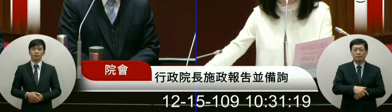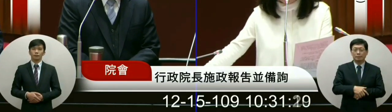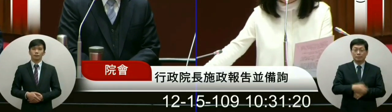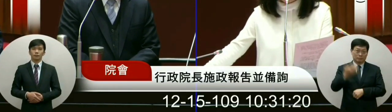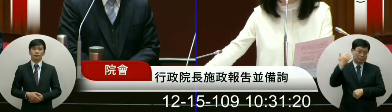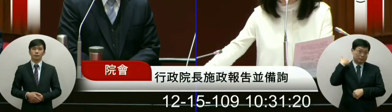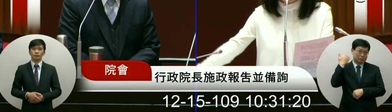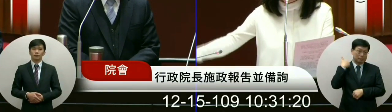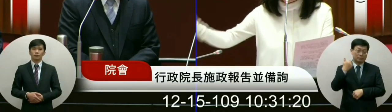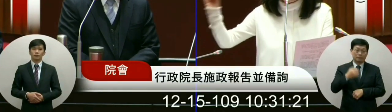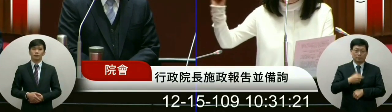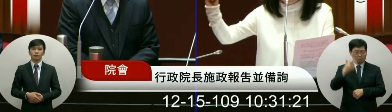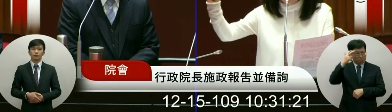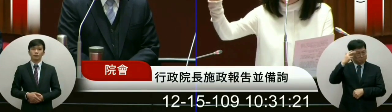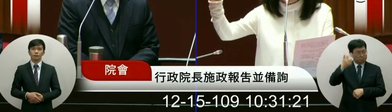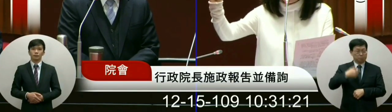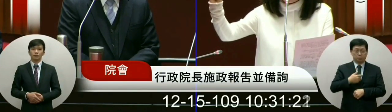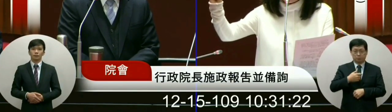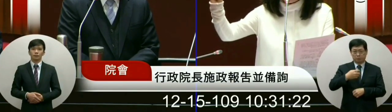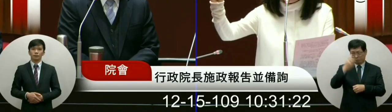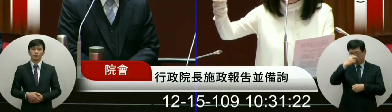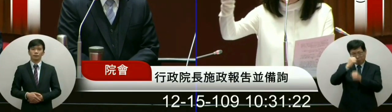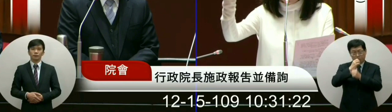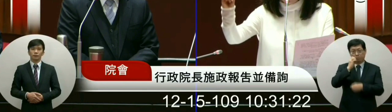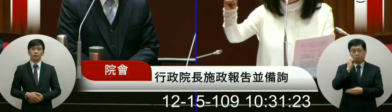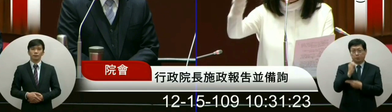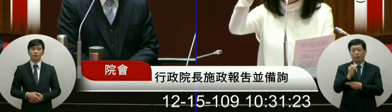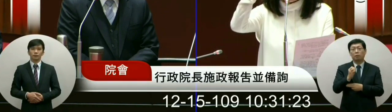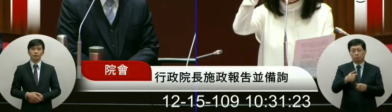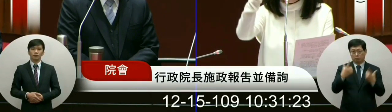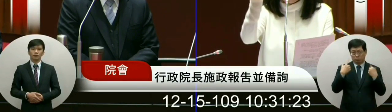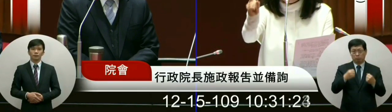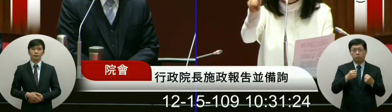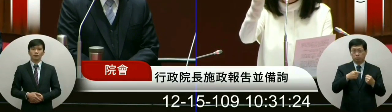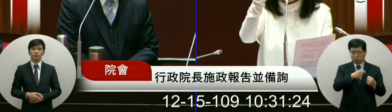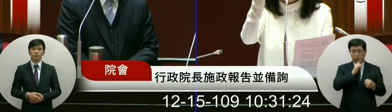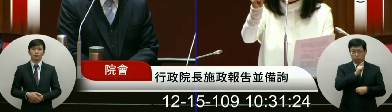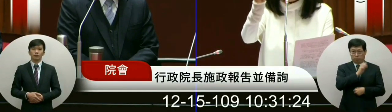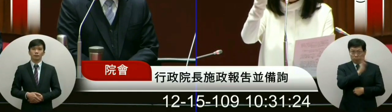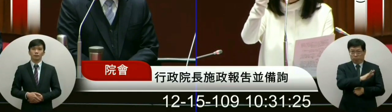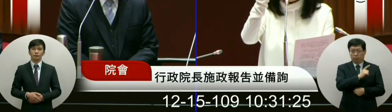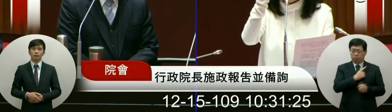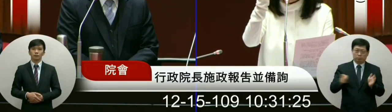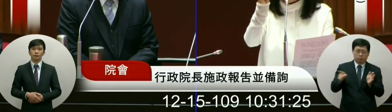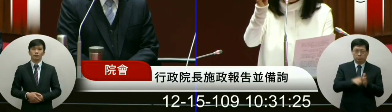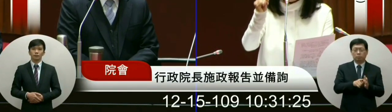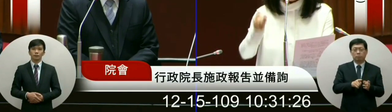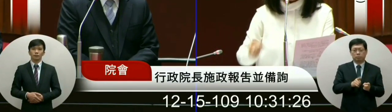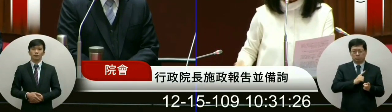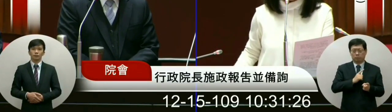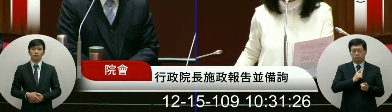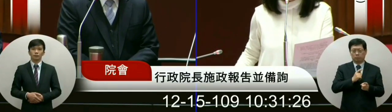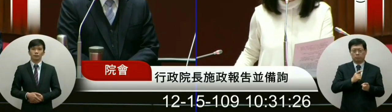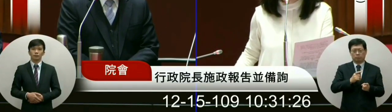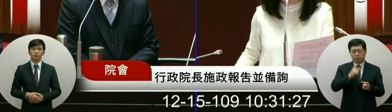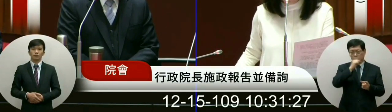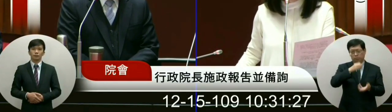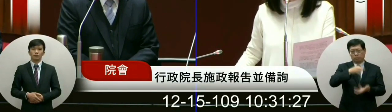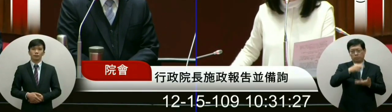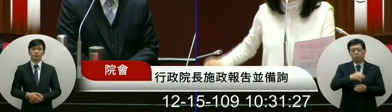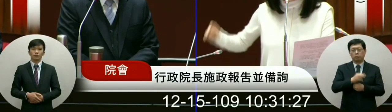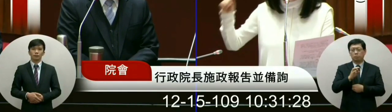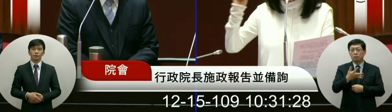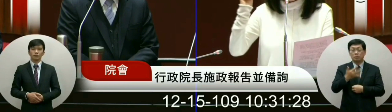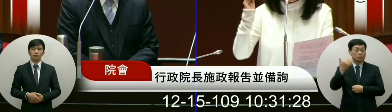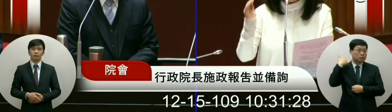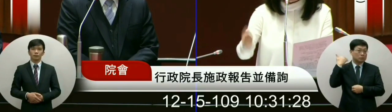以前坚持零检出，就是你们一直不断在说的。因